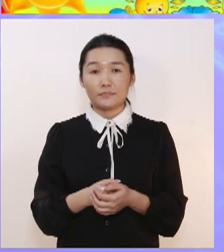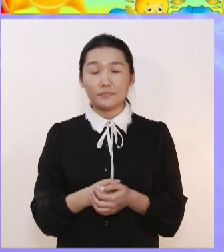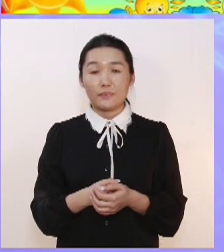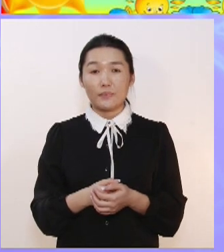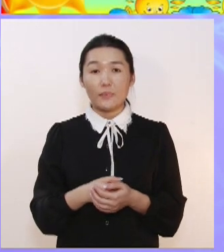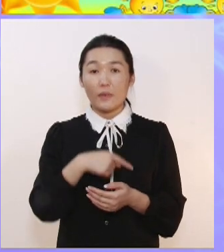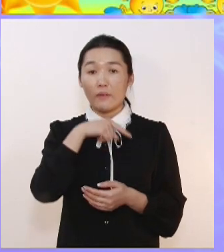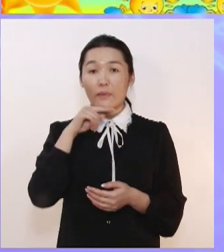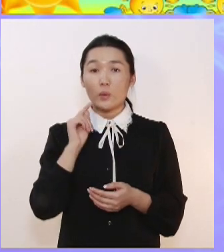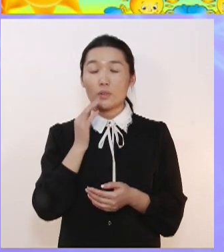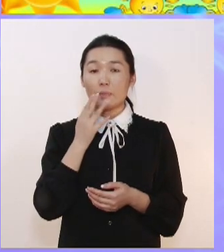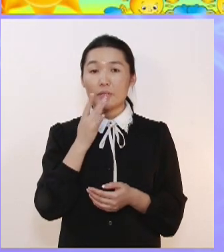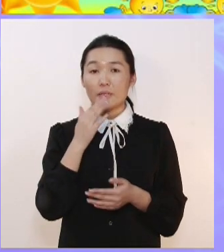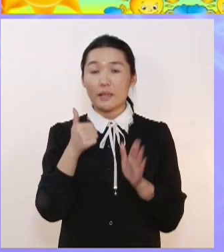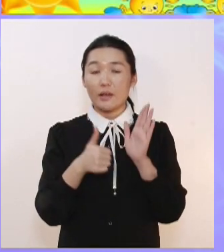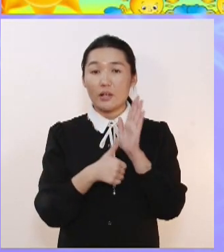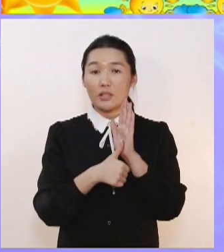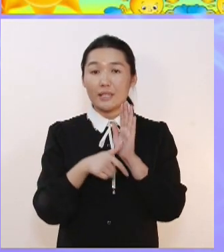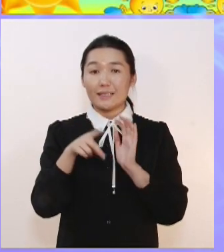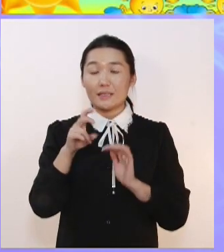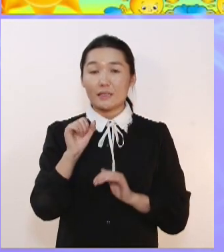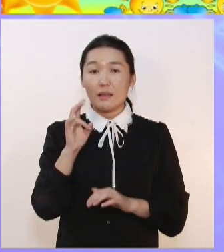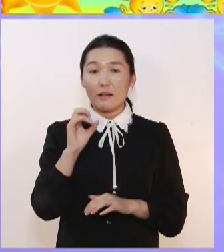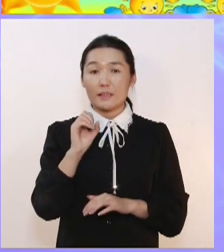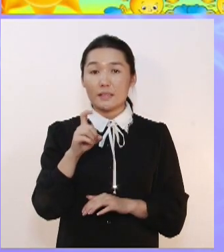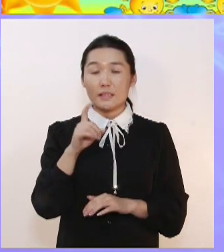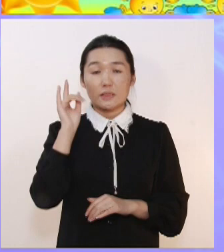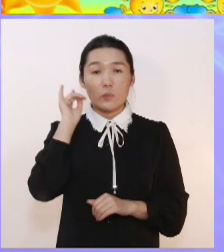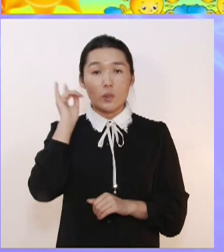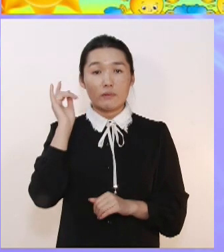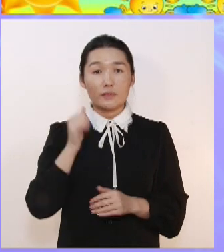В русском языке 6 гласных звуков.